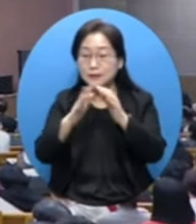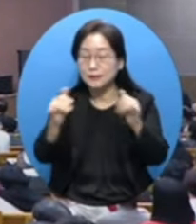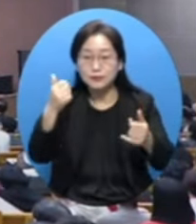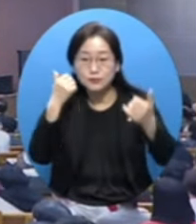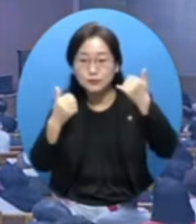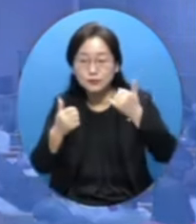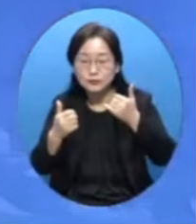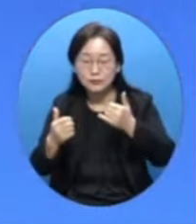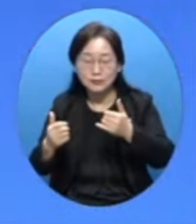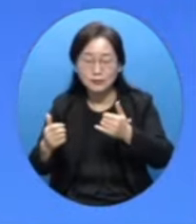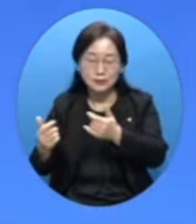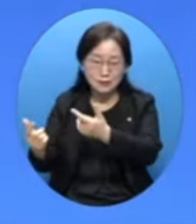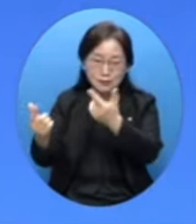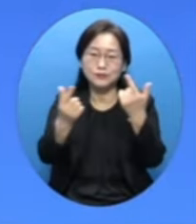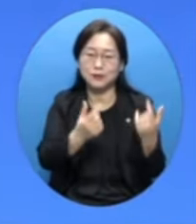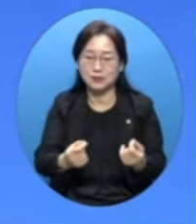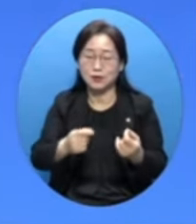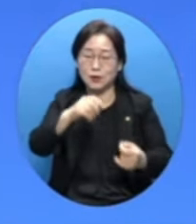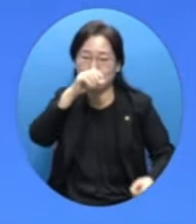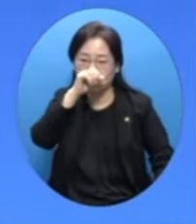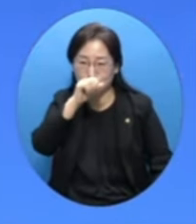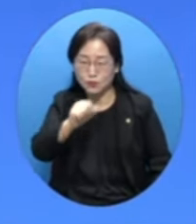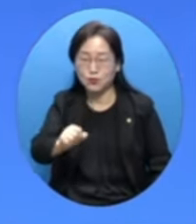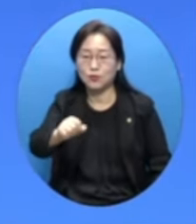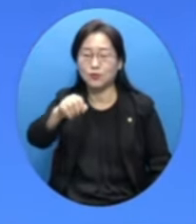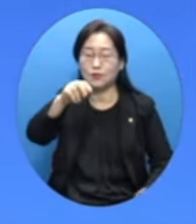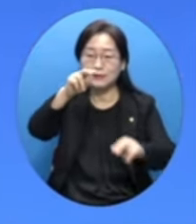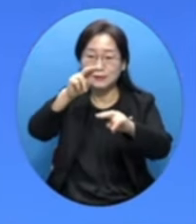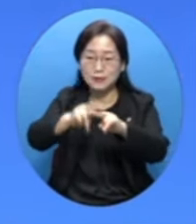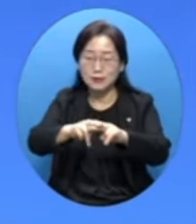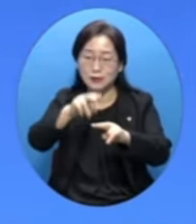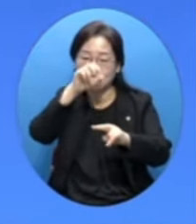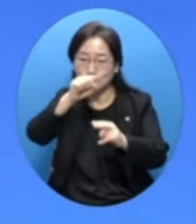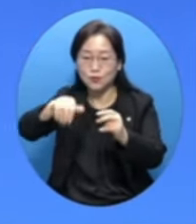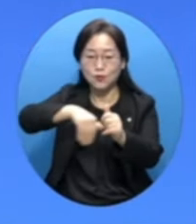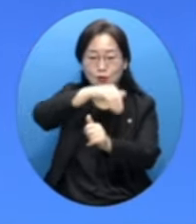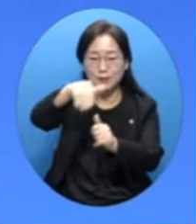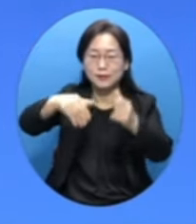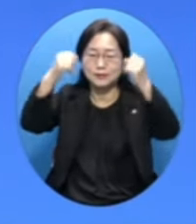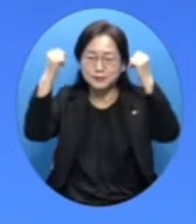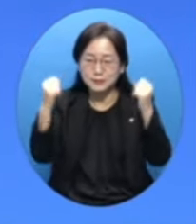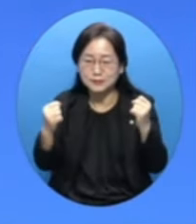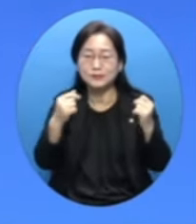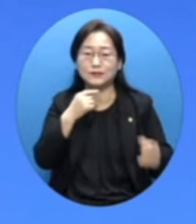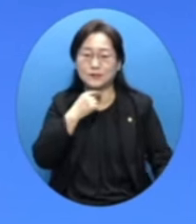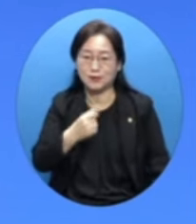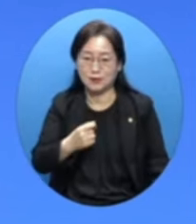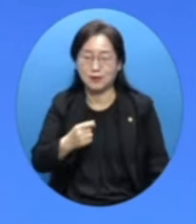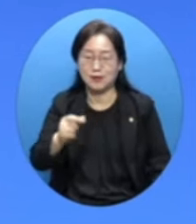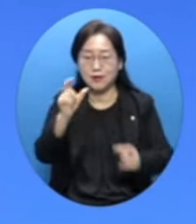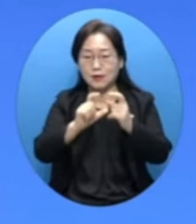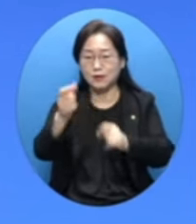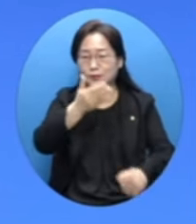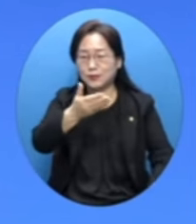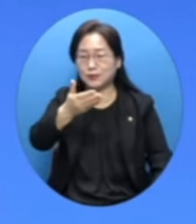누구나 예이 자리 좋은 환경에 거하기 원합니다 더